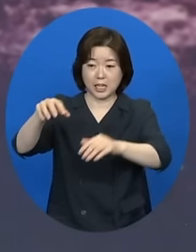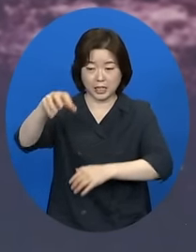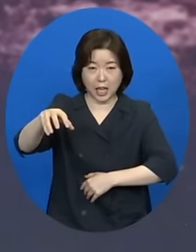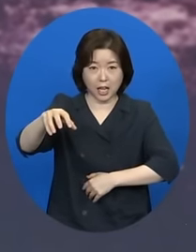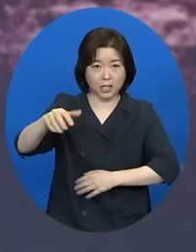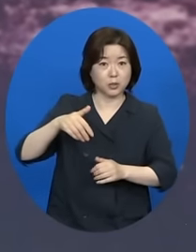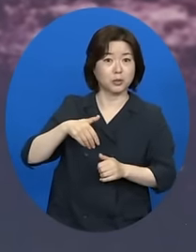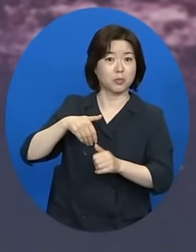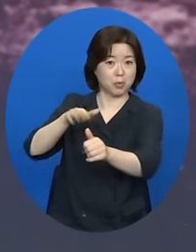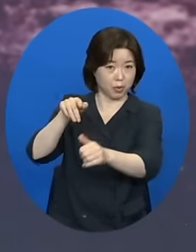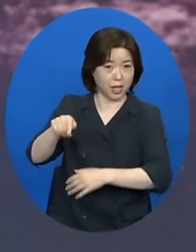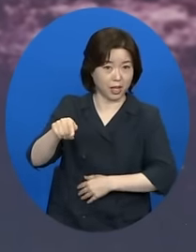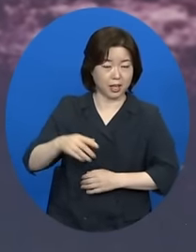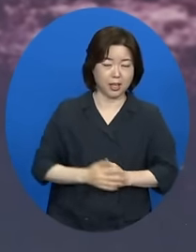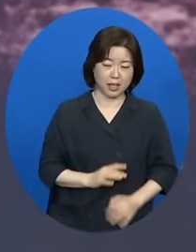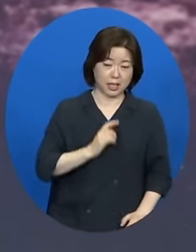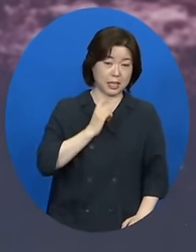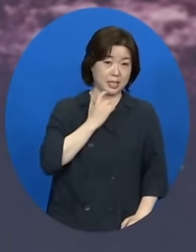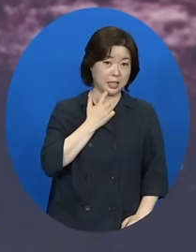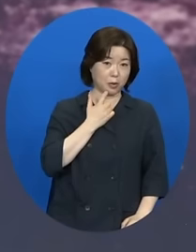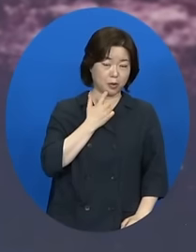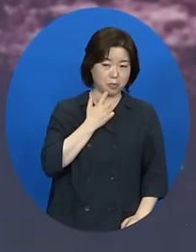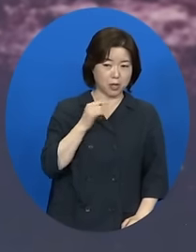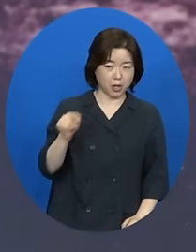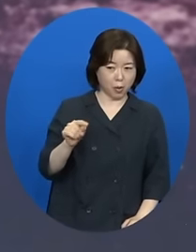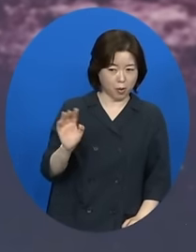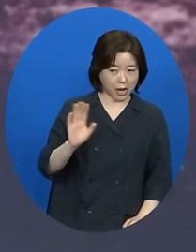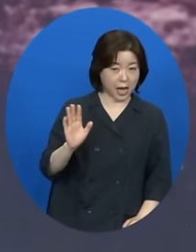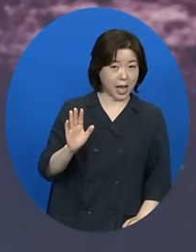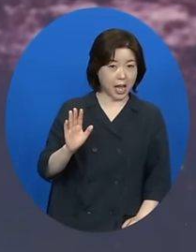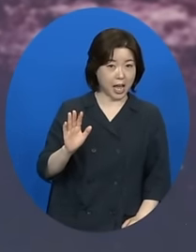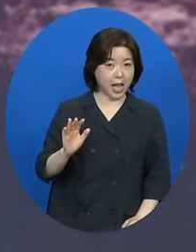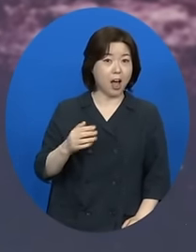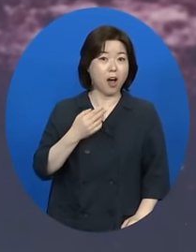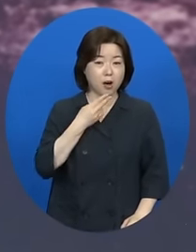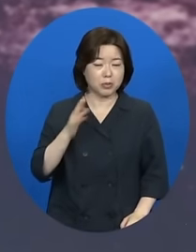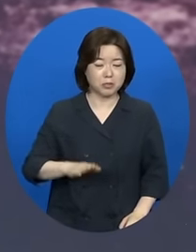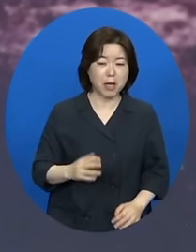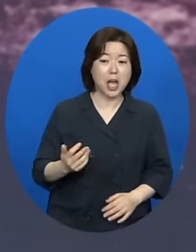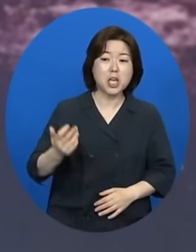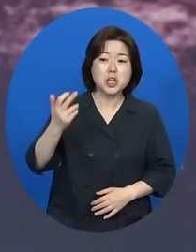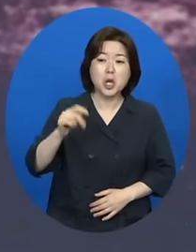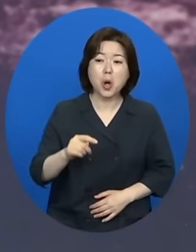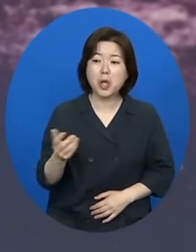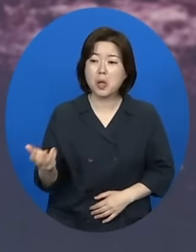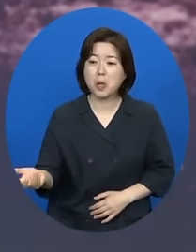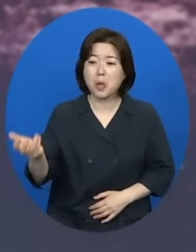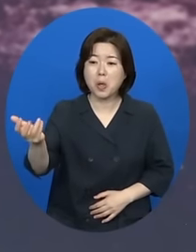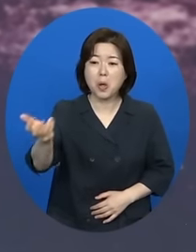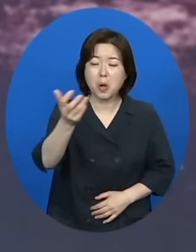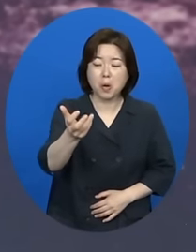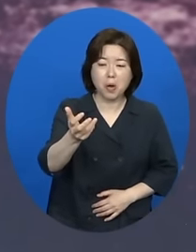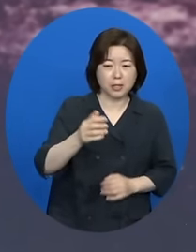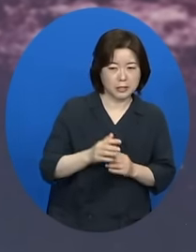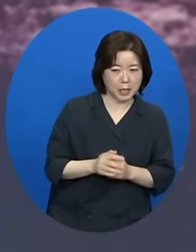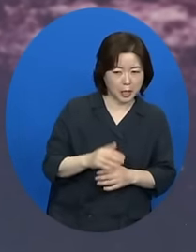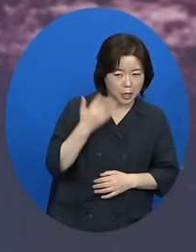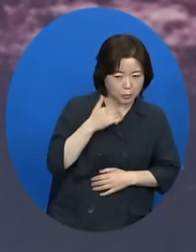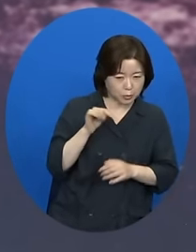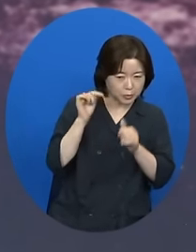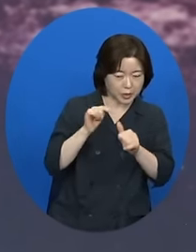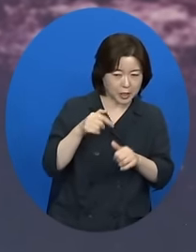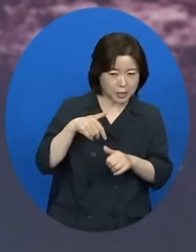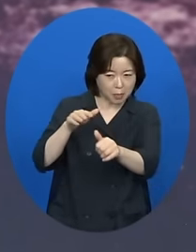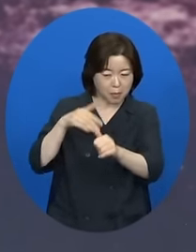얘기는 야곱은 거기 가진 않았지만 형이 어디에 이동해서 사는지를 누군가를 시켜서